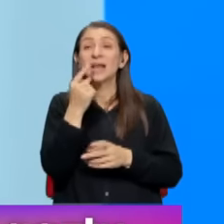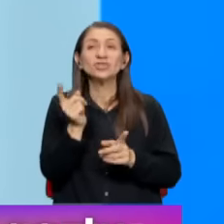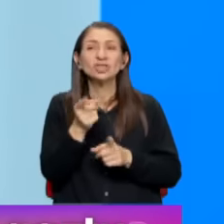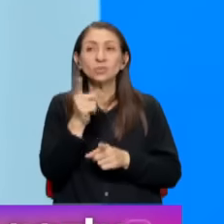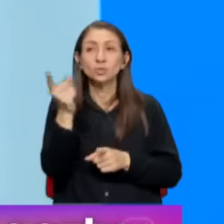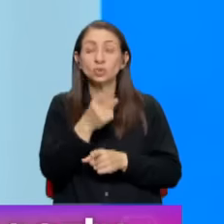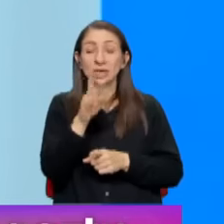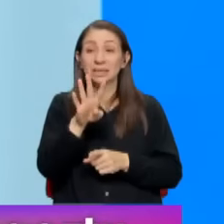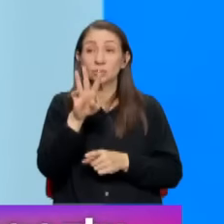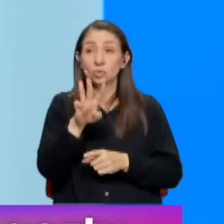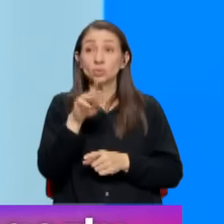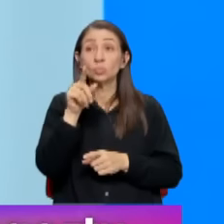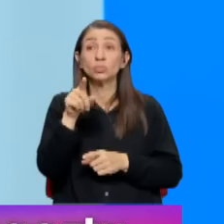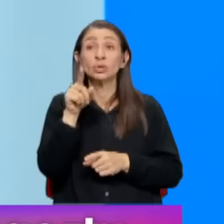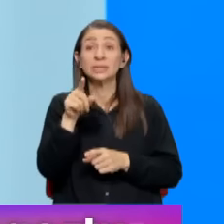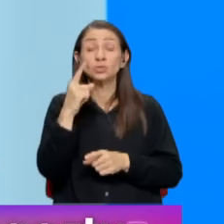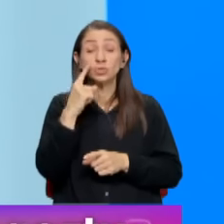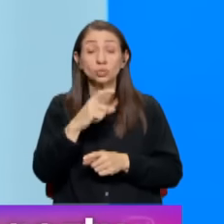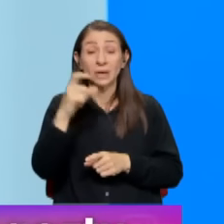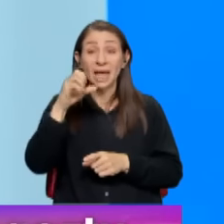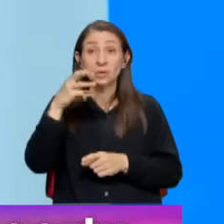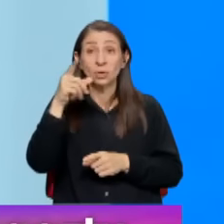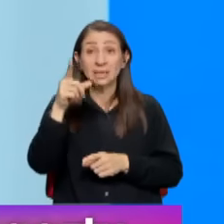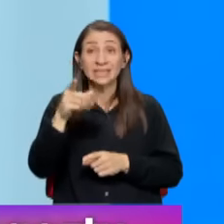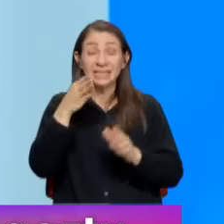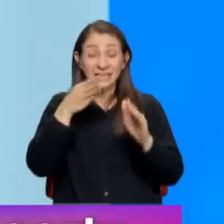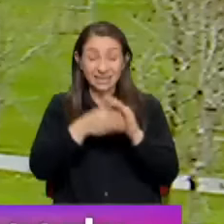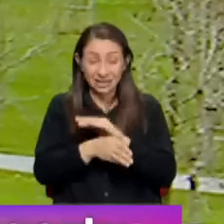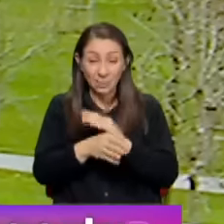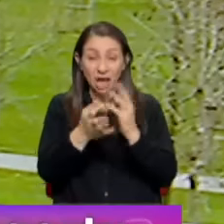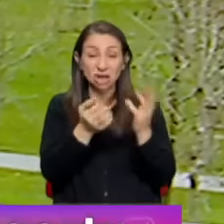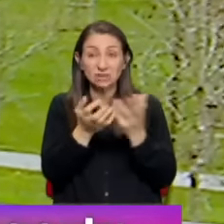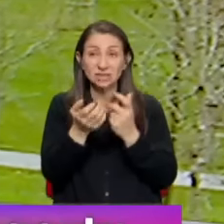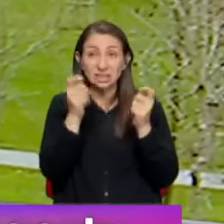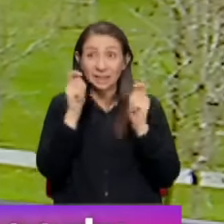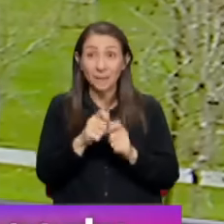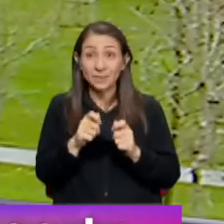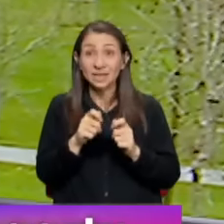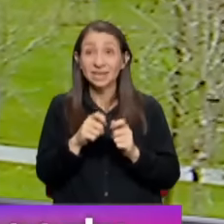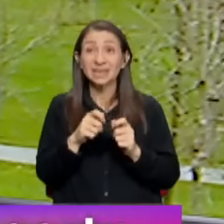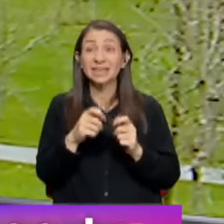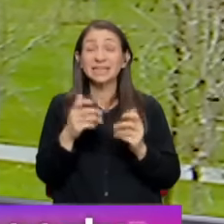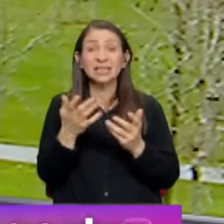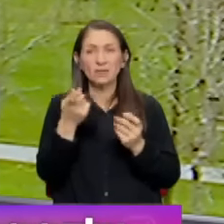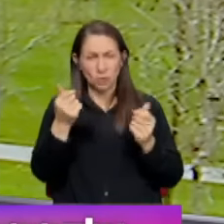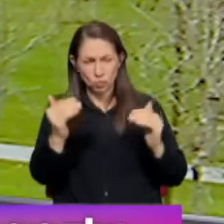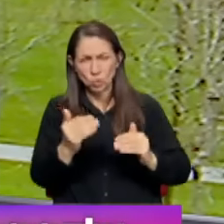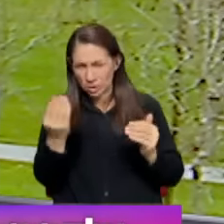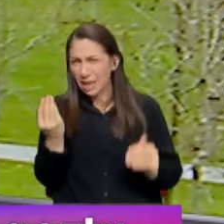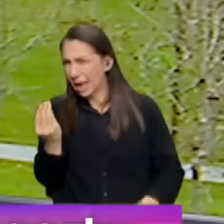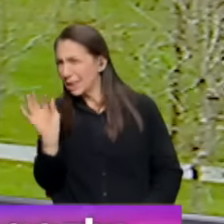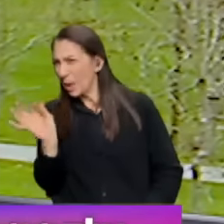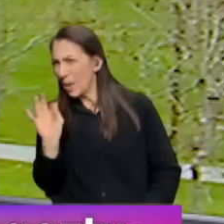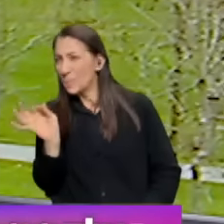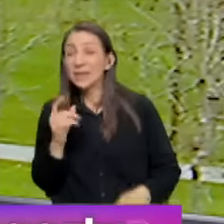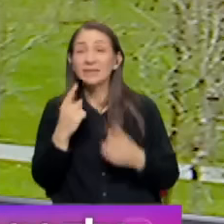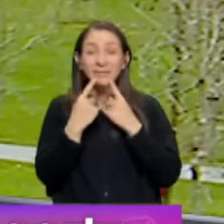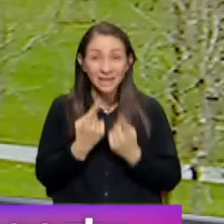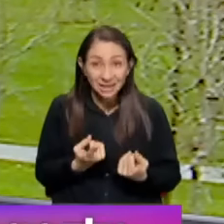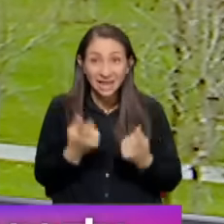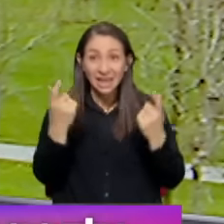çeşitlerinde %43. Burası Cumhurbaşkanı Erdoğan'ın girip alışverişte yaptığı, nasıl fiyatlar iyi değil mi